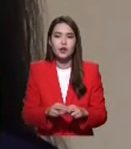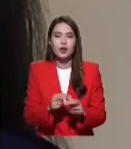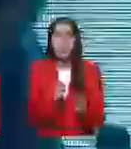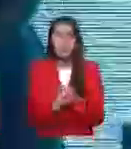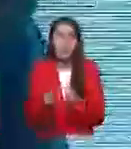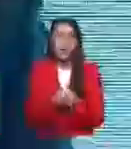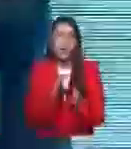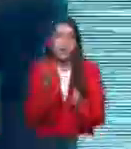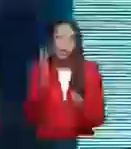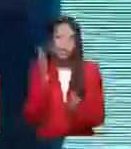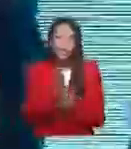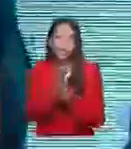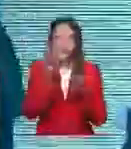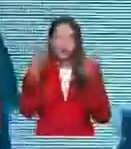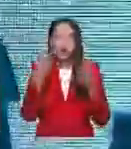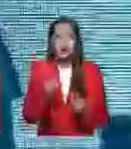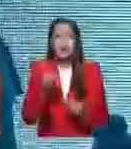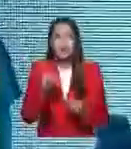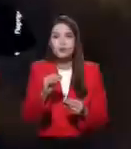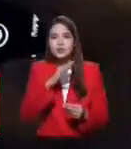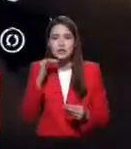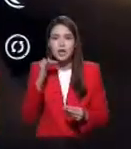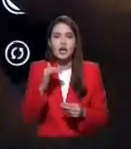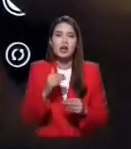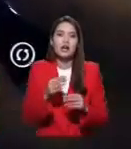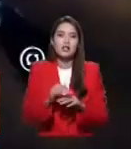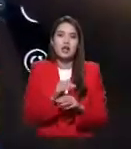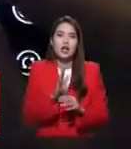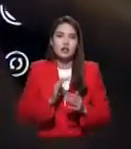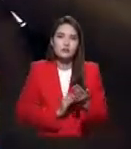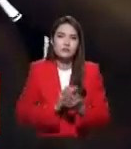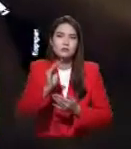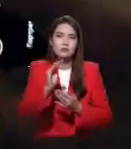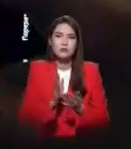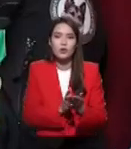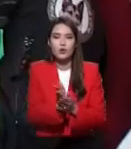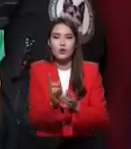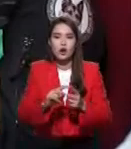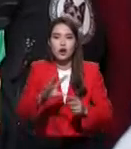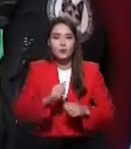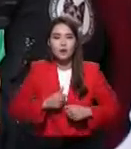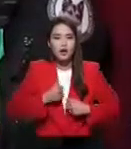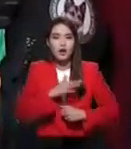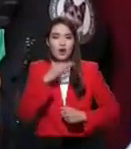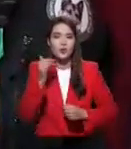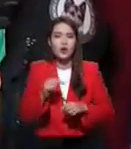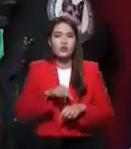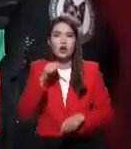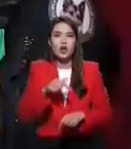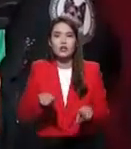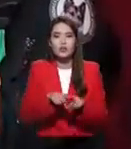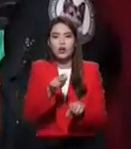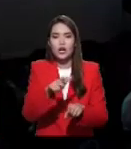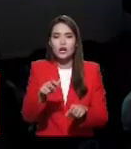болу деген. Ерікті болу еріккеннің ісі емес. Көмек күткен жанға қол ұшын созу кез келгеннің қолынан келе бермейді. Бұл жандар қоғамға осыны